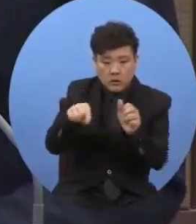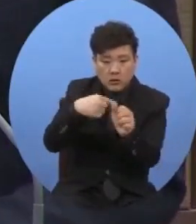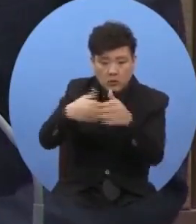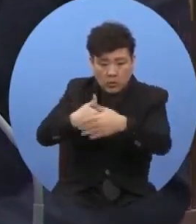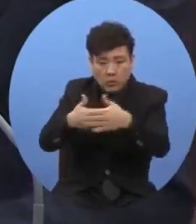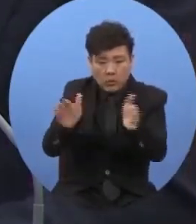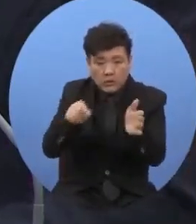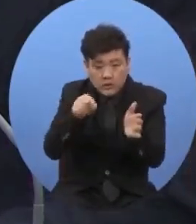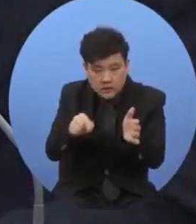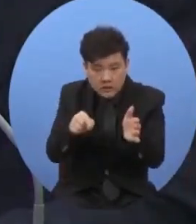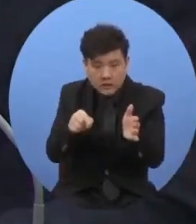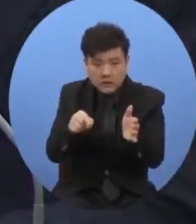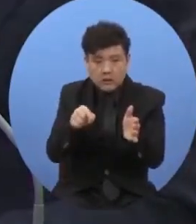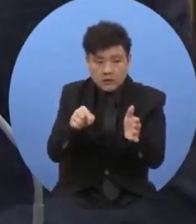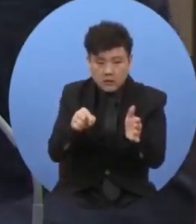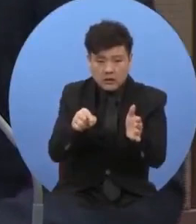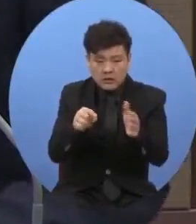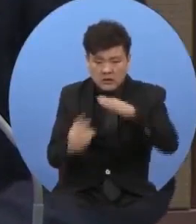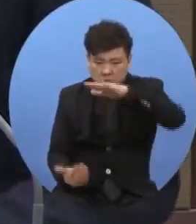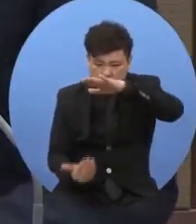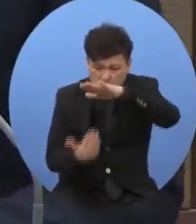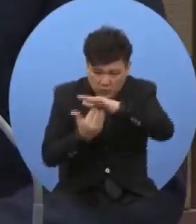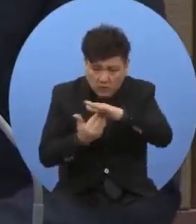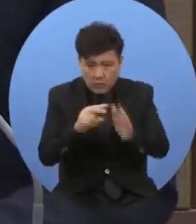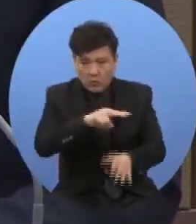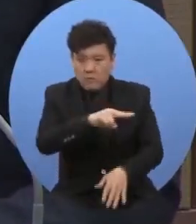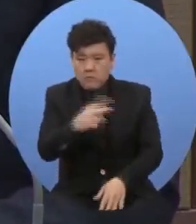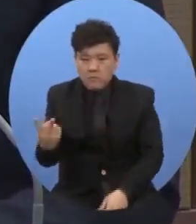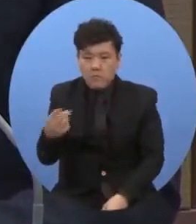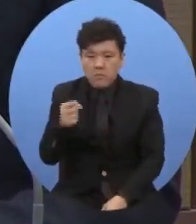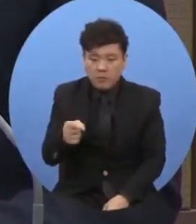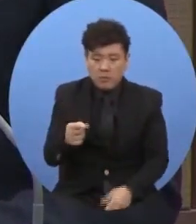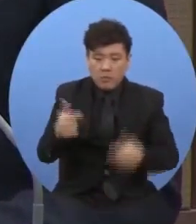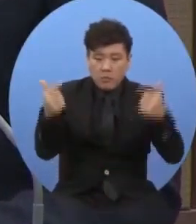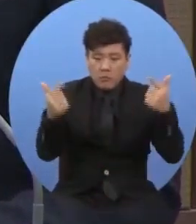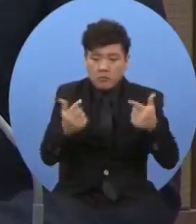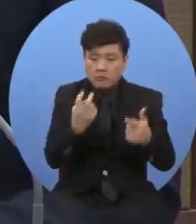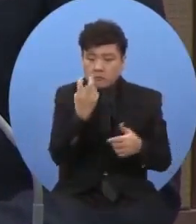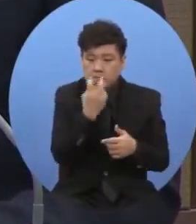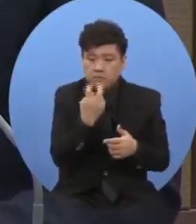교실을 겸용교실을 아주 최고급으로 만들어서 좀